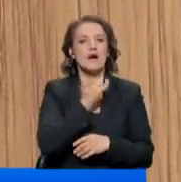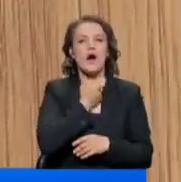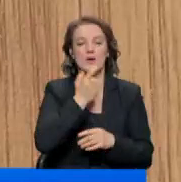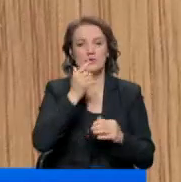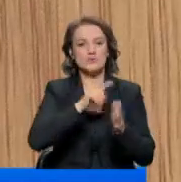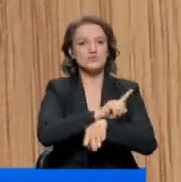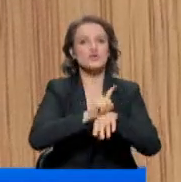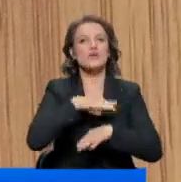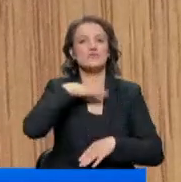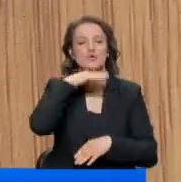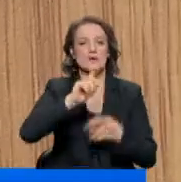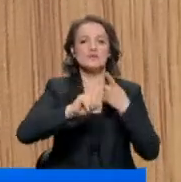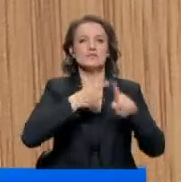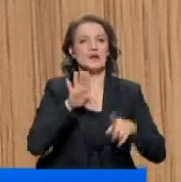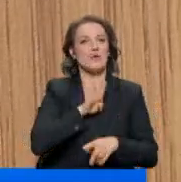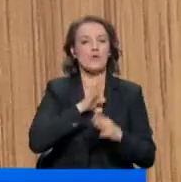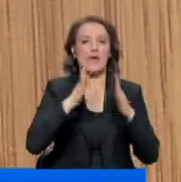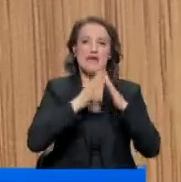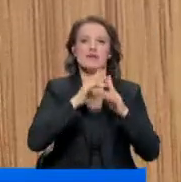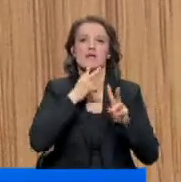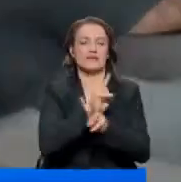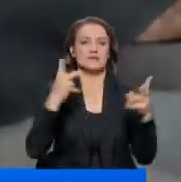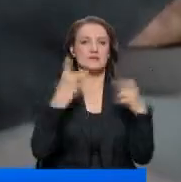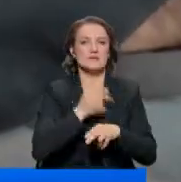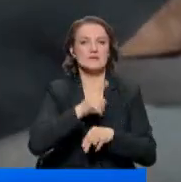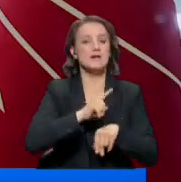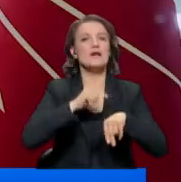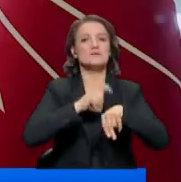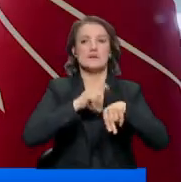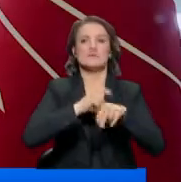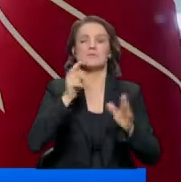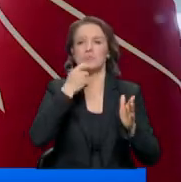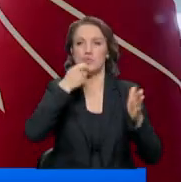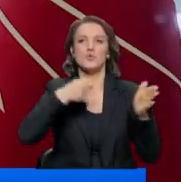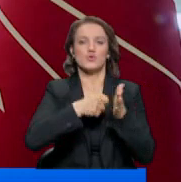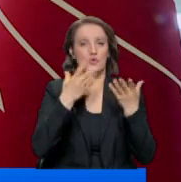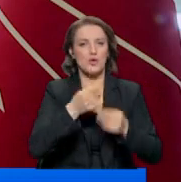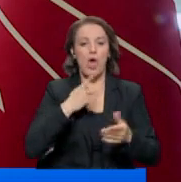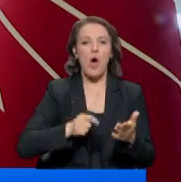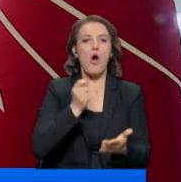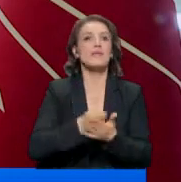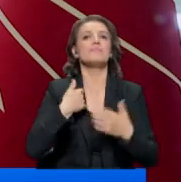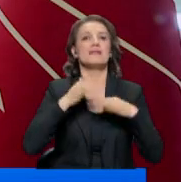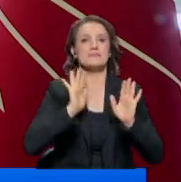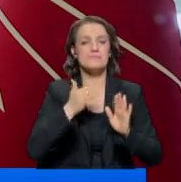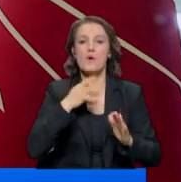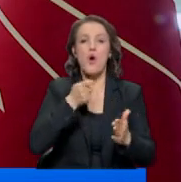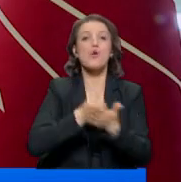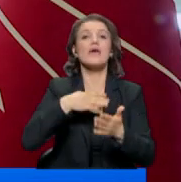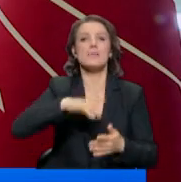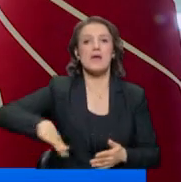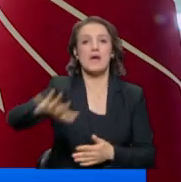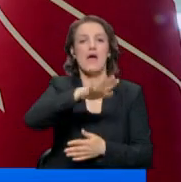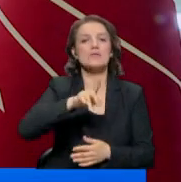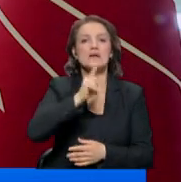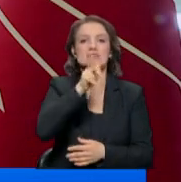dolunca Kılıçdaroğlu'nun evinin elektriği kesildi. Sayacı mühürlendi. Ödemedim. Ödeyemeyenlerin sesi olmak istedim. Halil